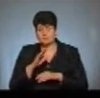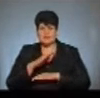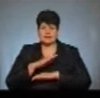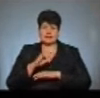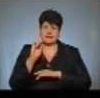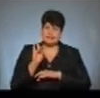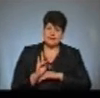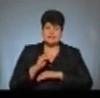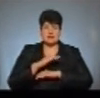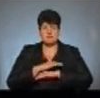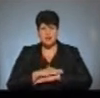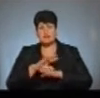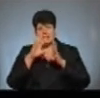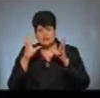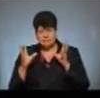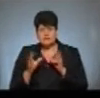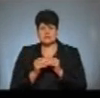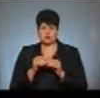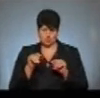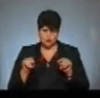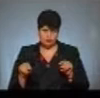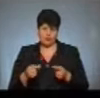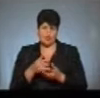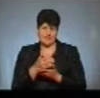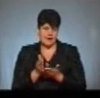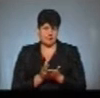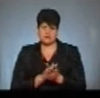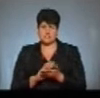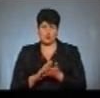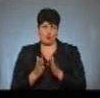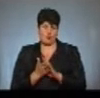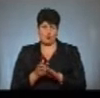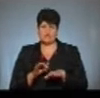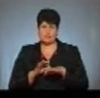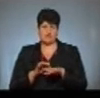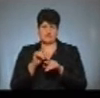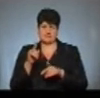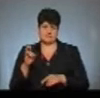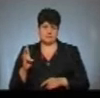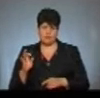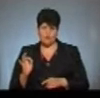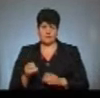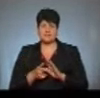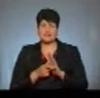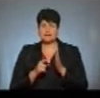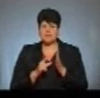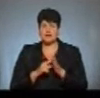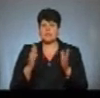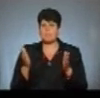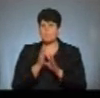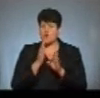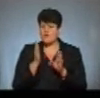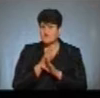але в цілому в нас створено якісні умови для проведення ЗНО. Кімнати